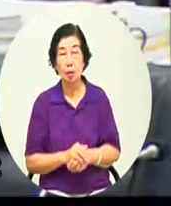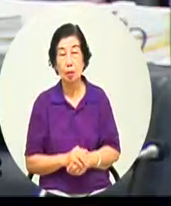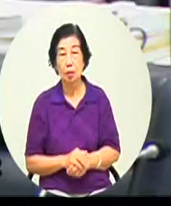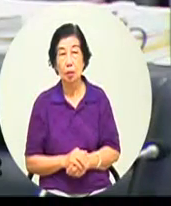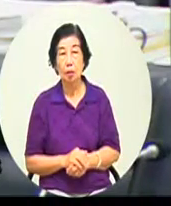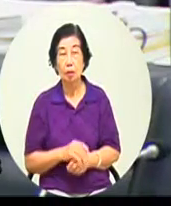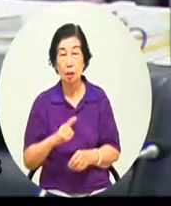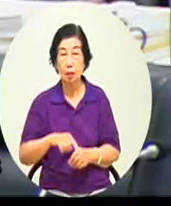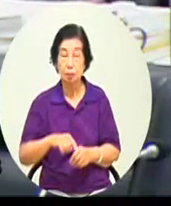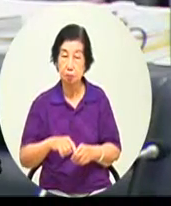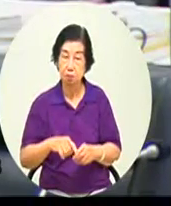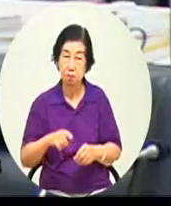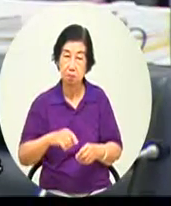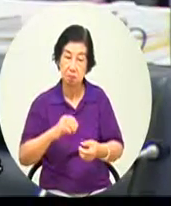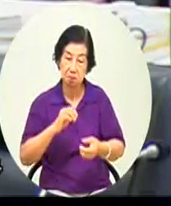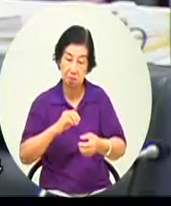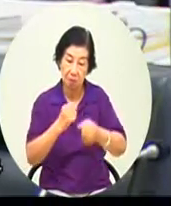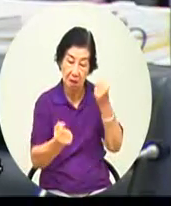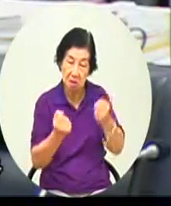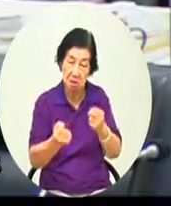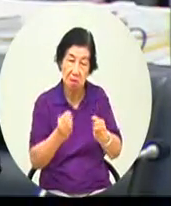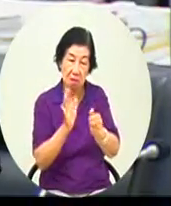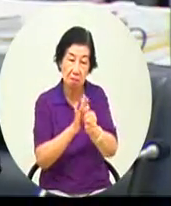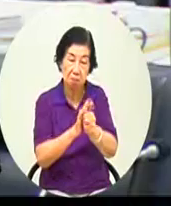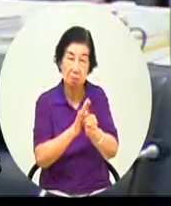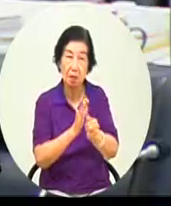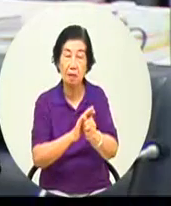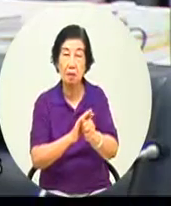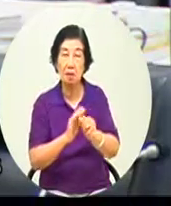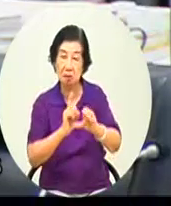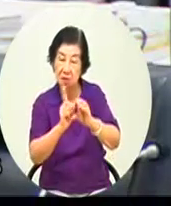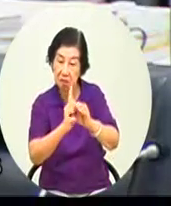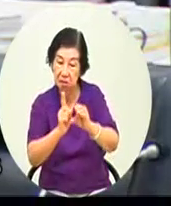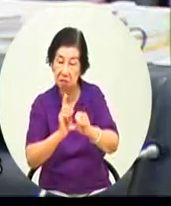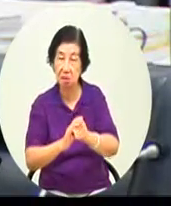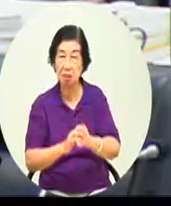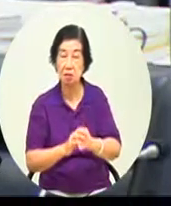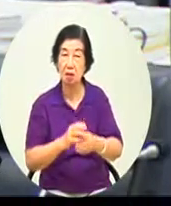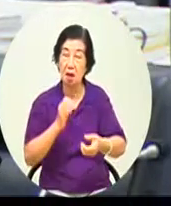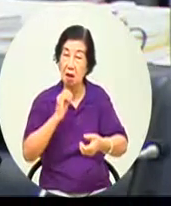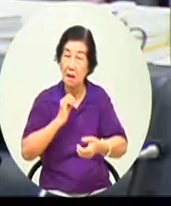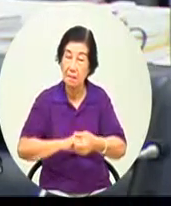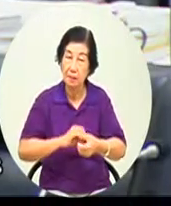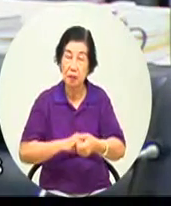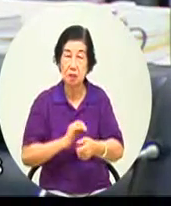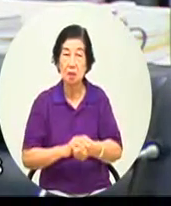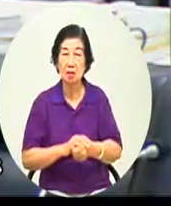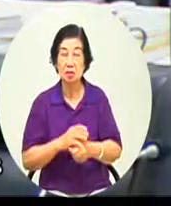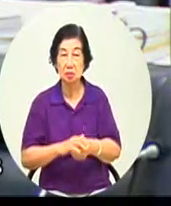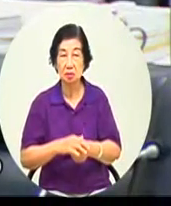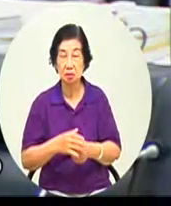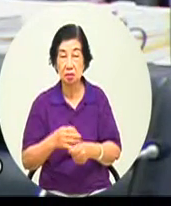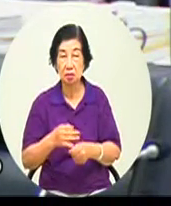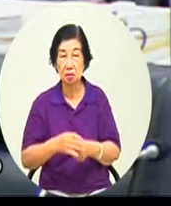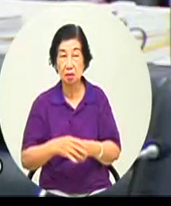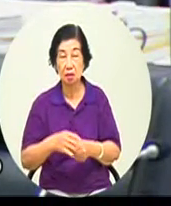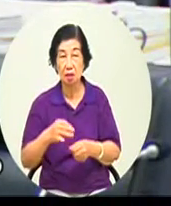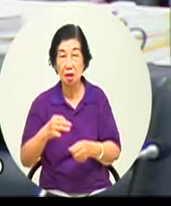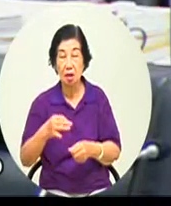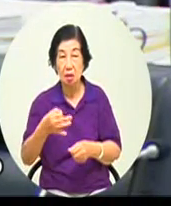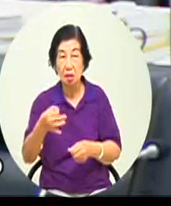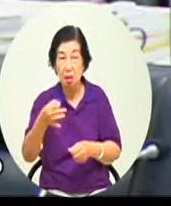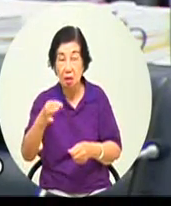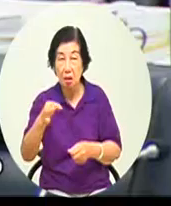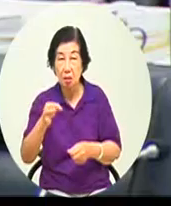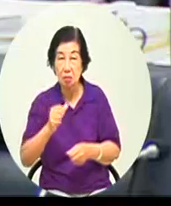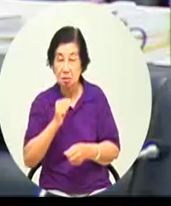钱哦，有些人啊搞不好有一种在游走法律边缘 的那种心态啊，他可能